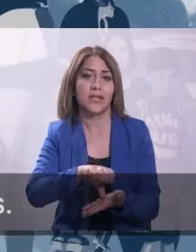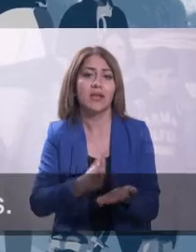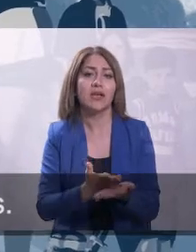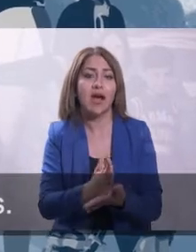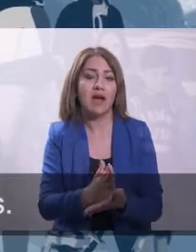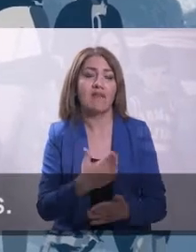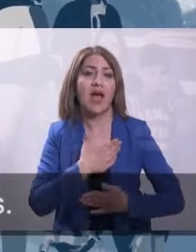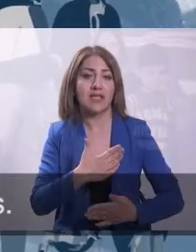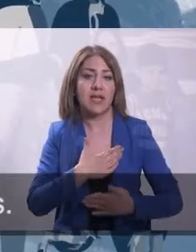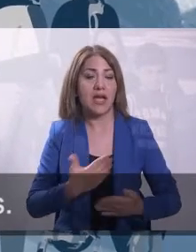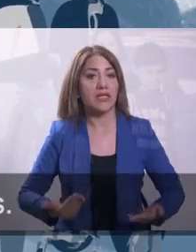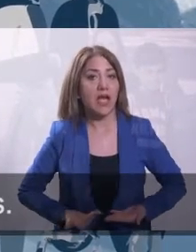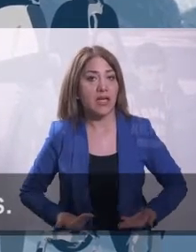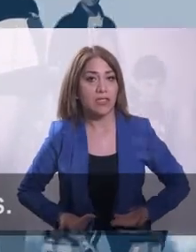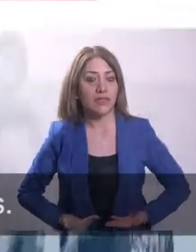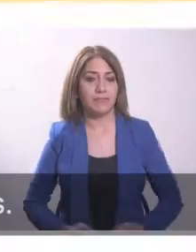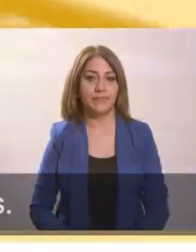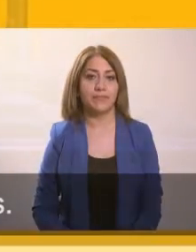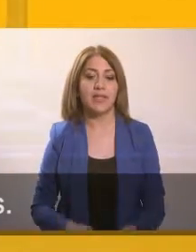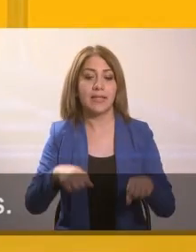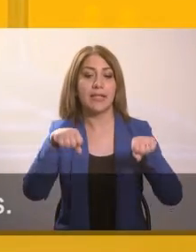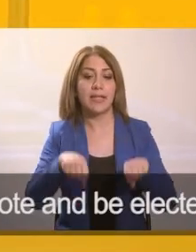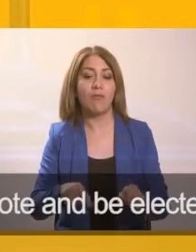Կաղաքական մասնակցություն